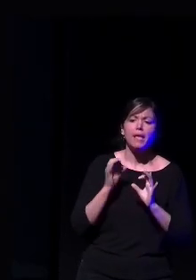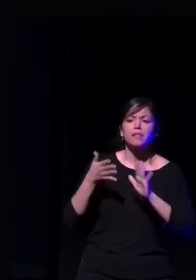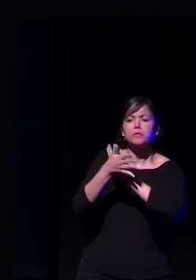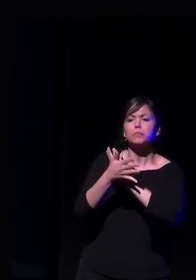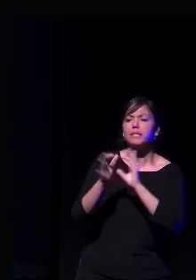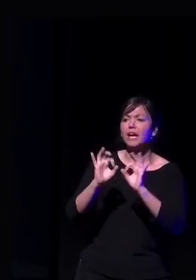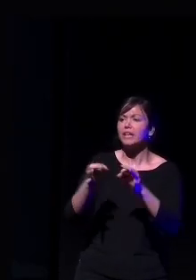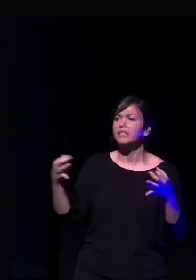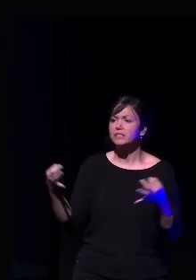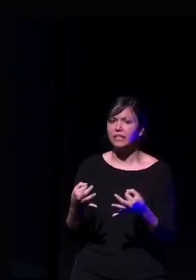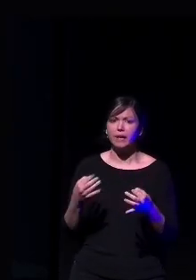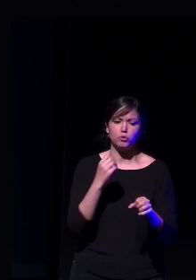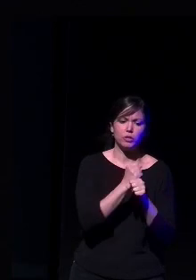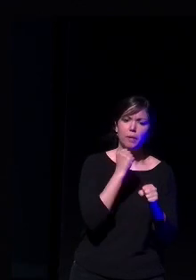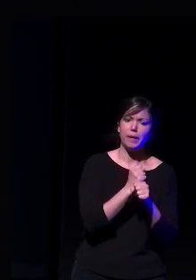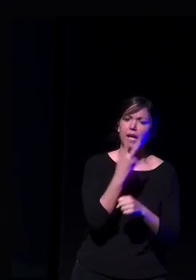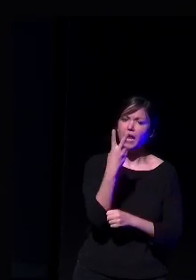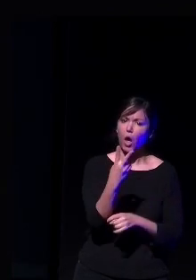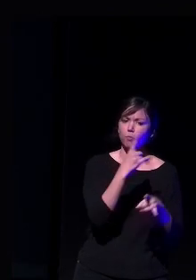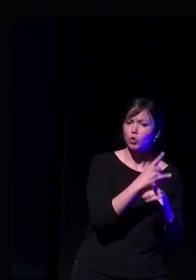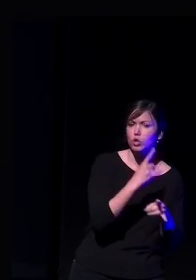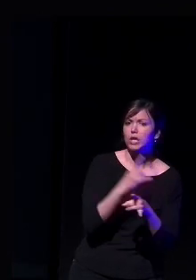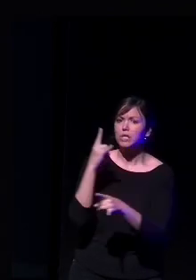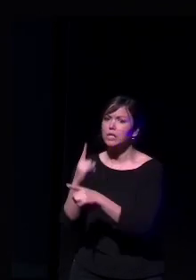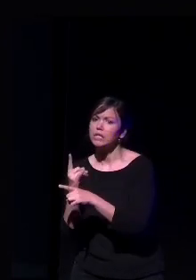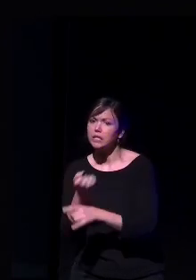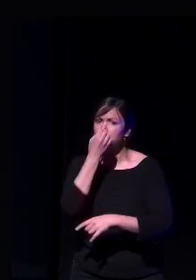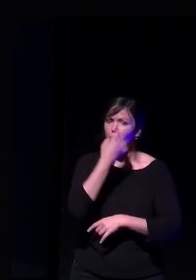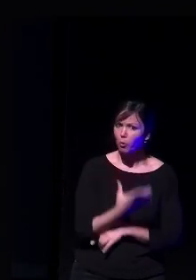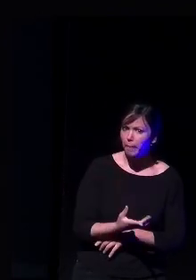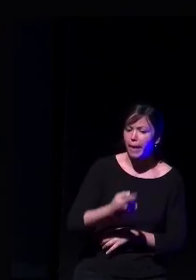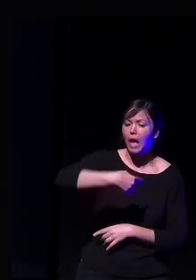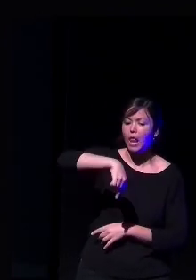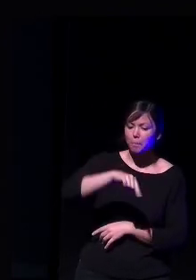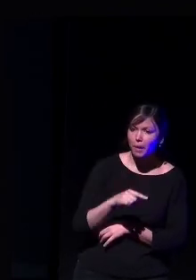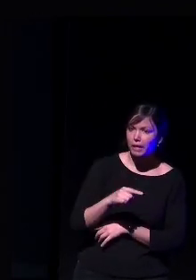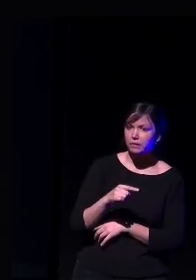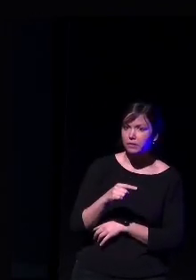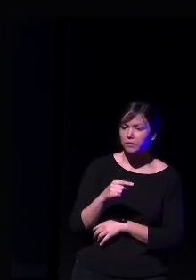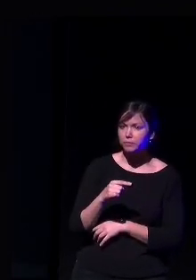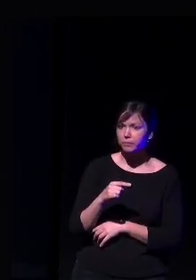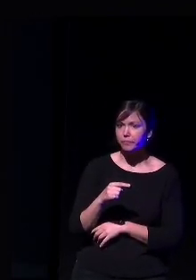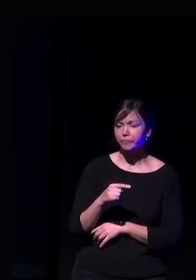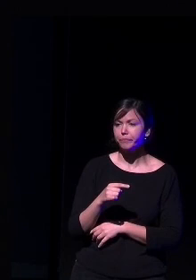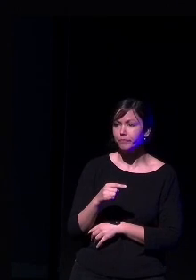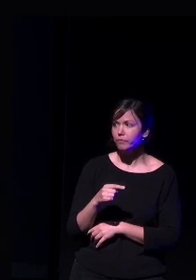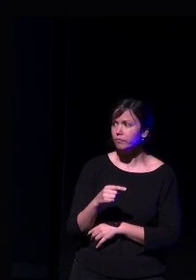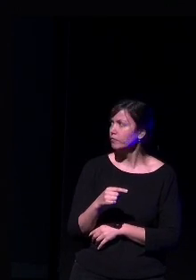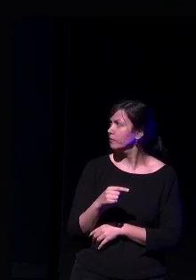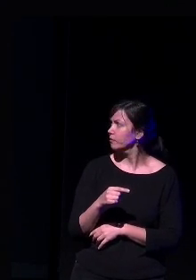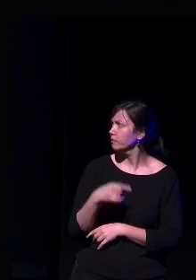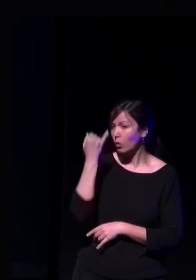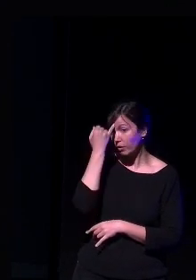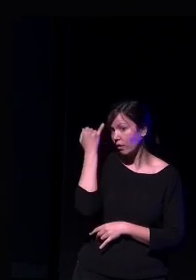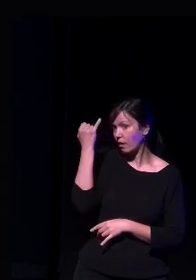Estem treballant amb dos carnissers meravellosos que estan a la plaça, amb uns animals, perquè és que aquesta idea em